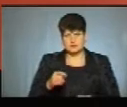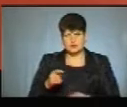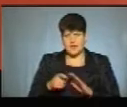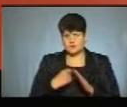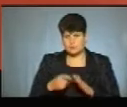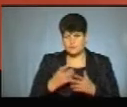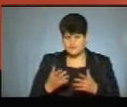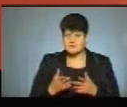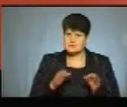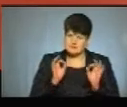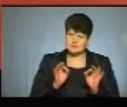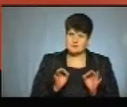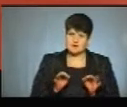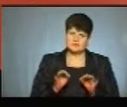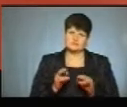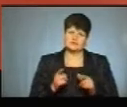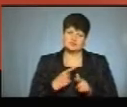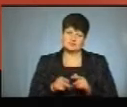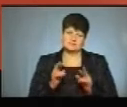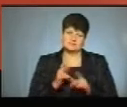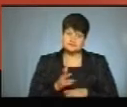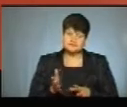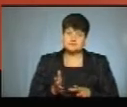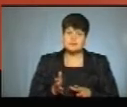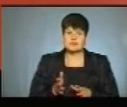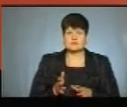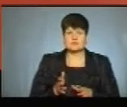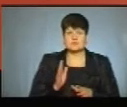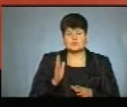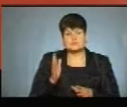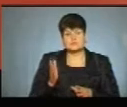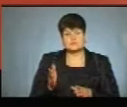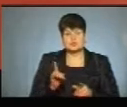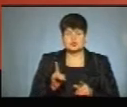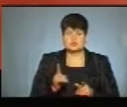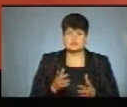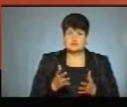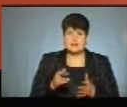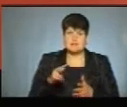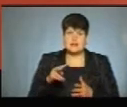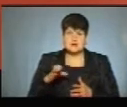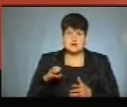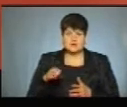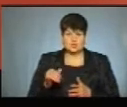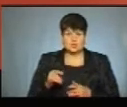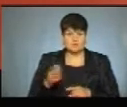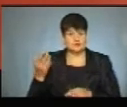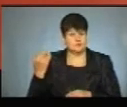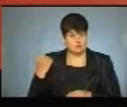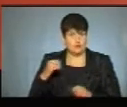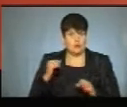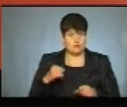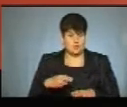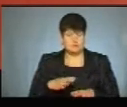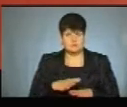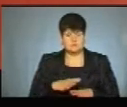так дійсно, провести якусь певну таку паралель і спрогнозувати, що визнання Пласту вже тоді могло б і не призвести